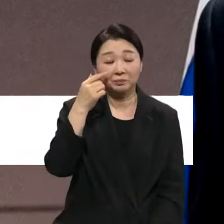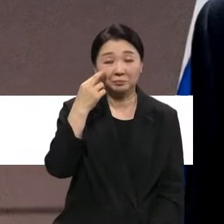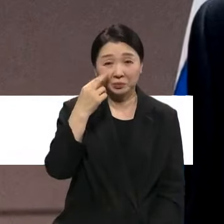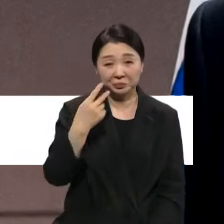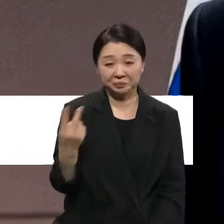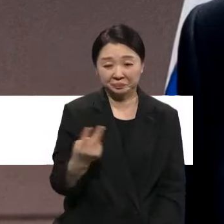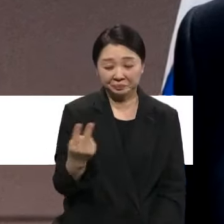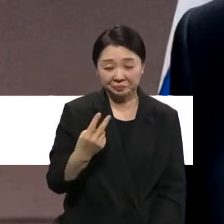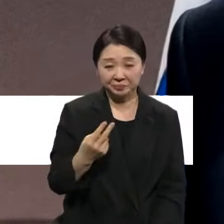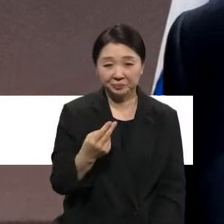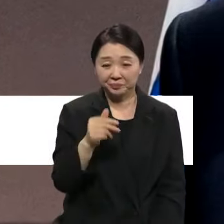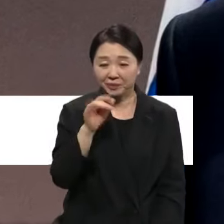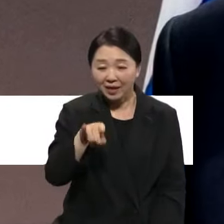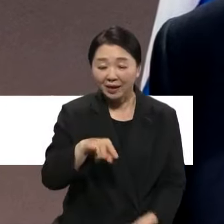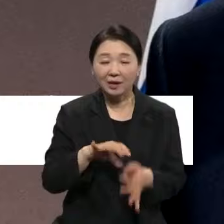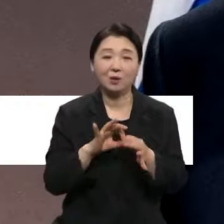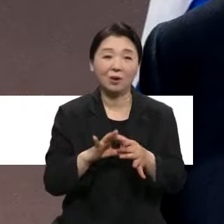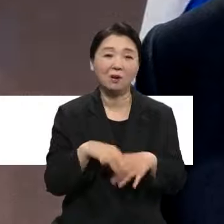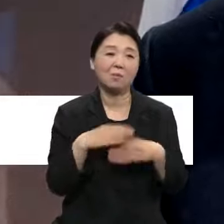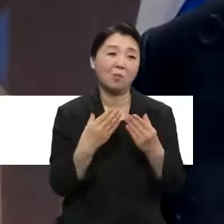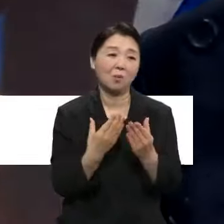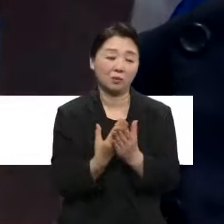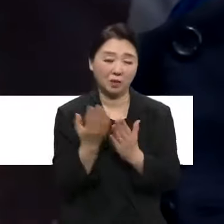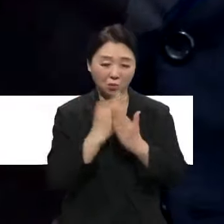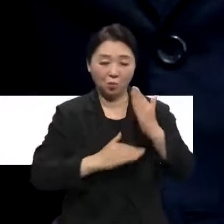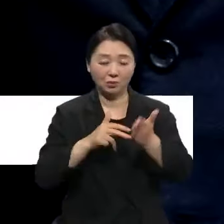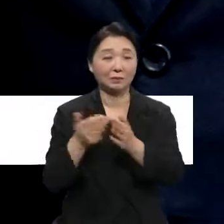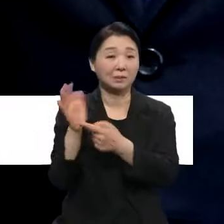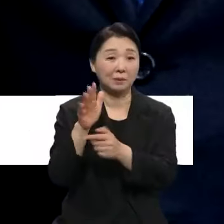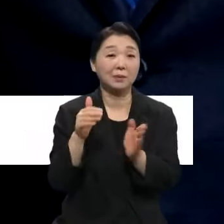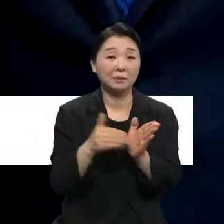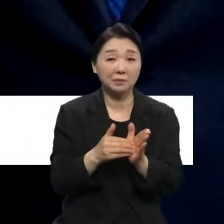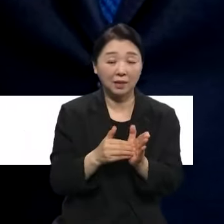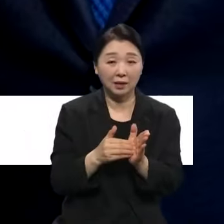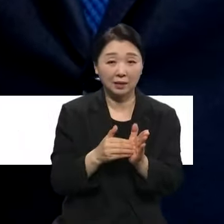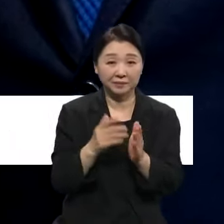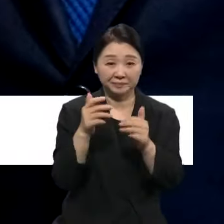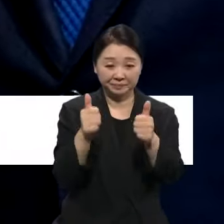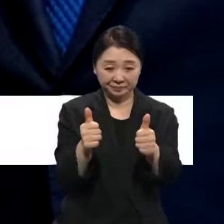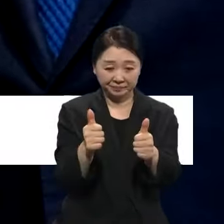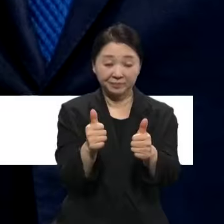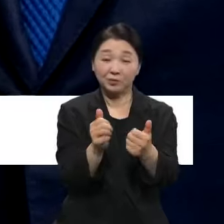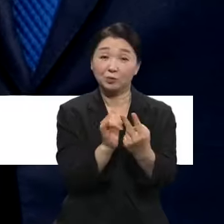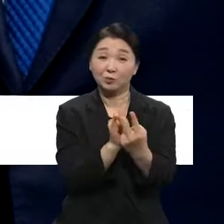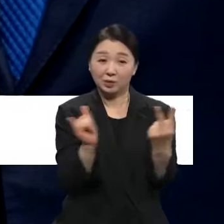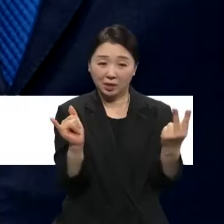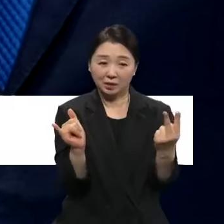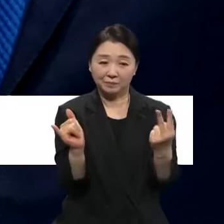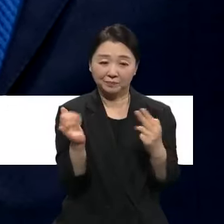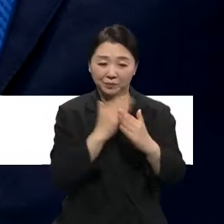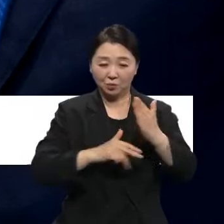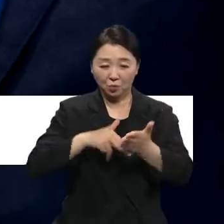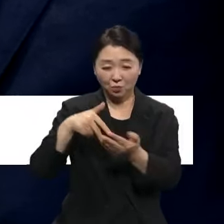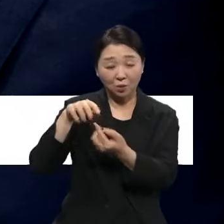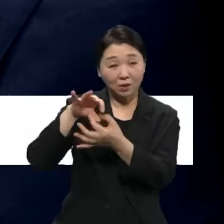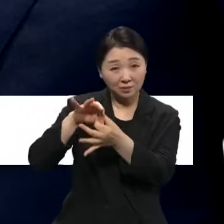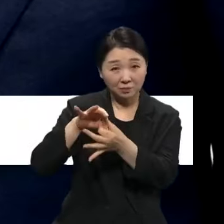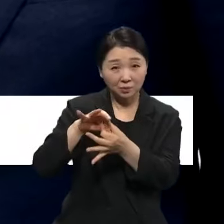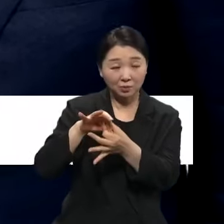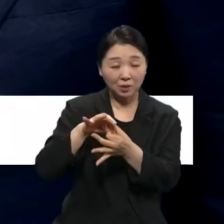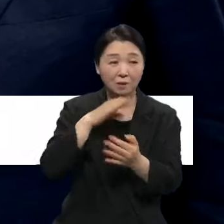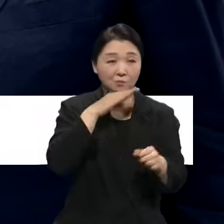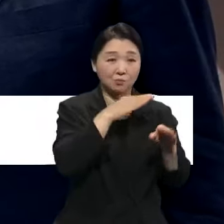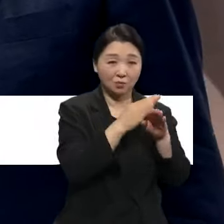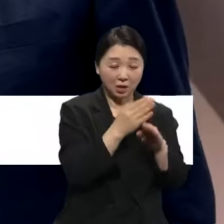작전 지침에 관한 공동성명을 채택했습니다 두 정상은 공동성명을 통해 북한의 한국에 대한